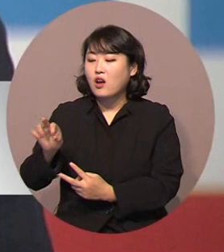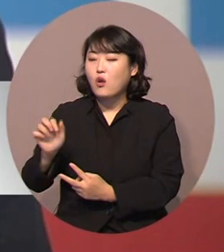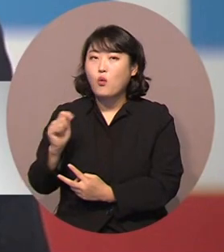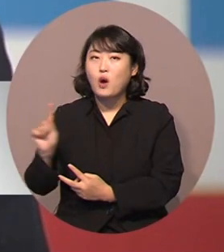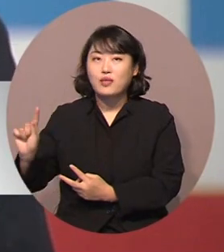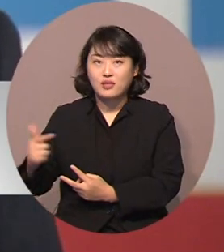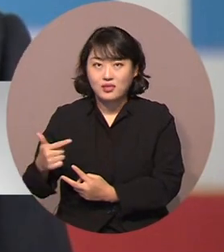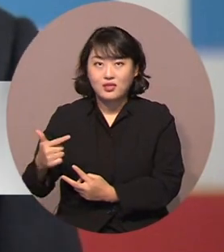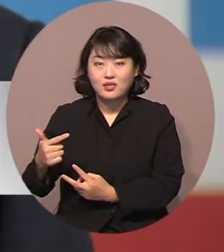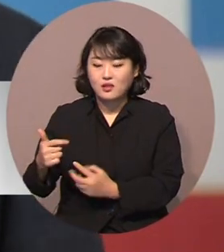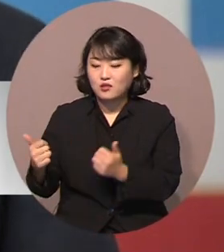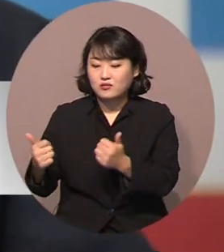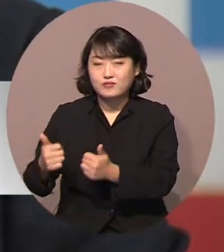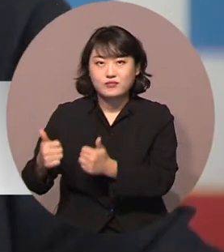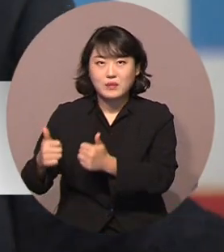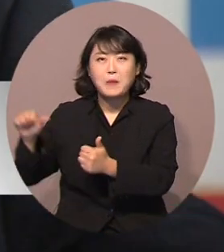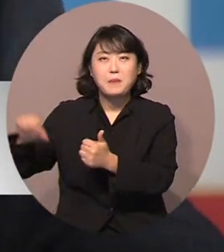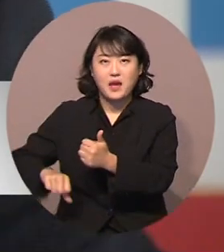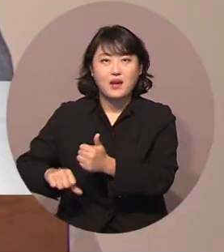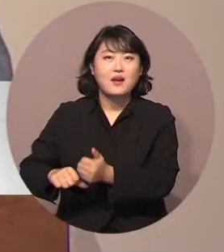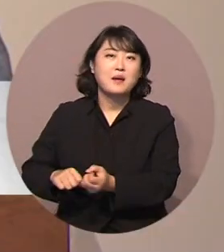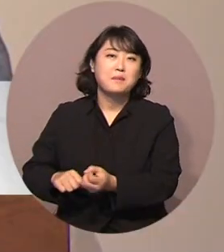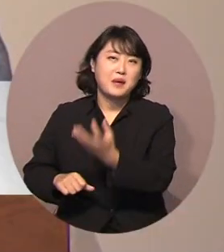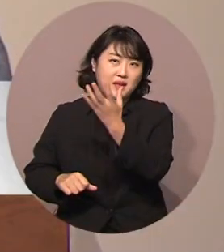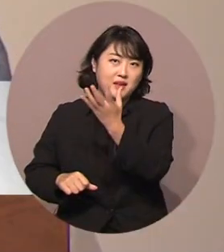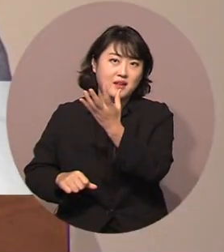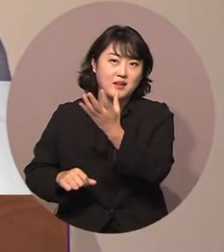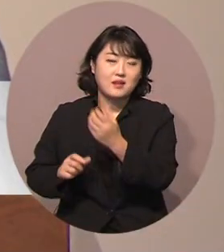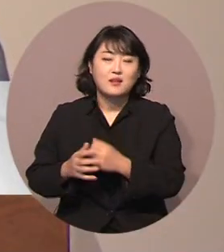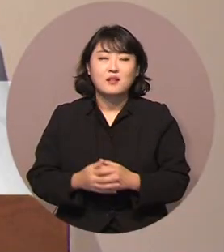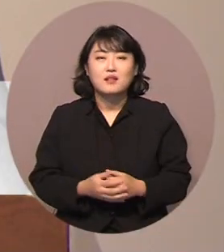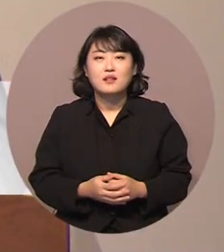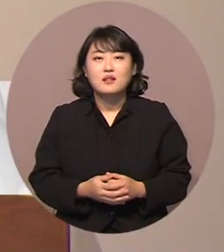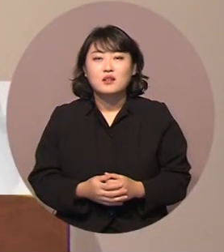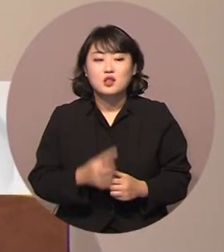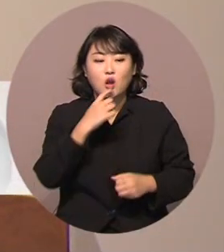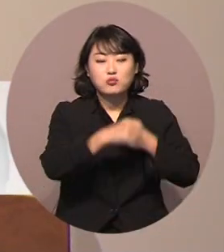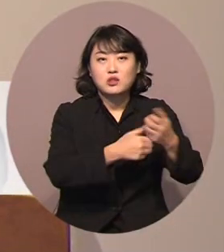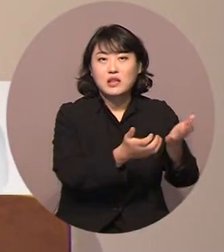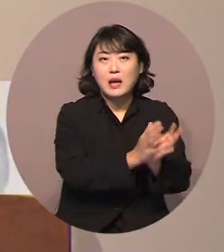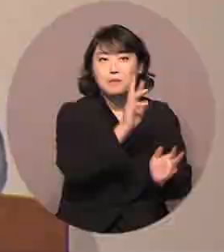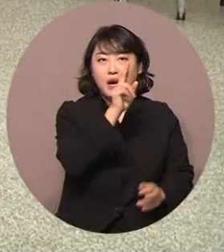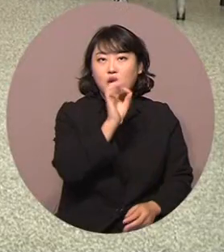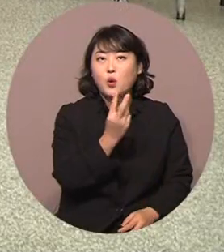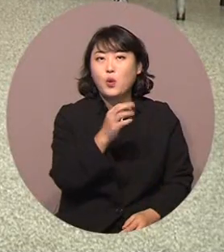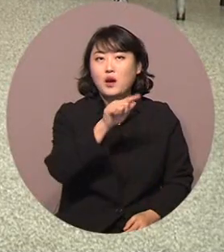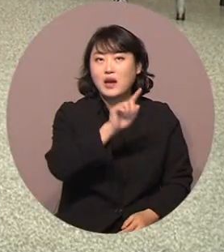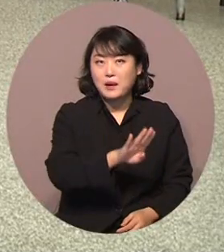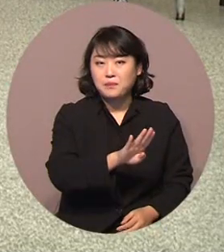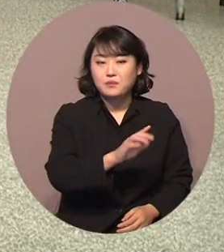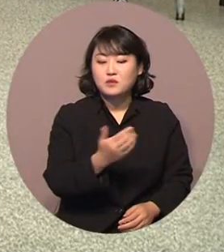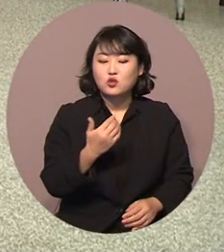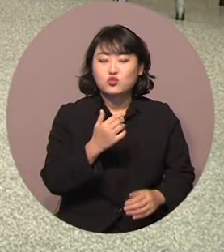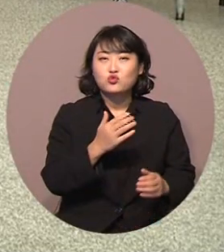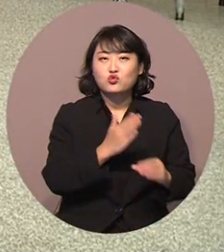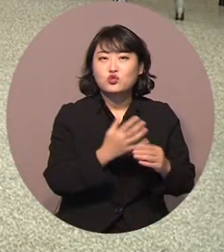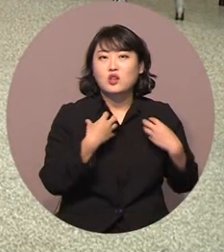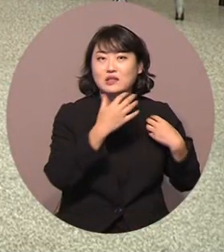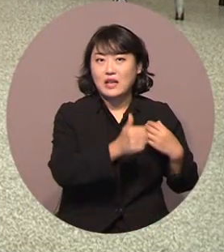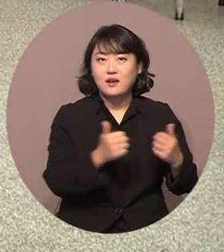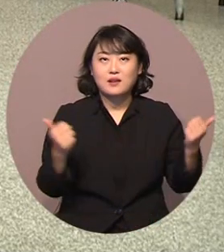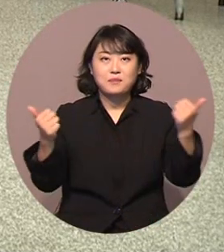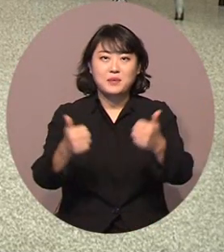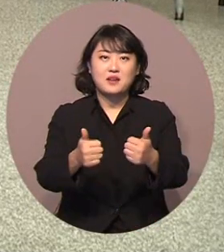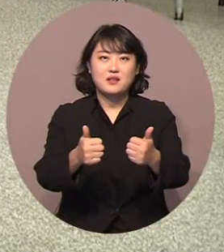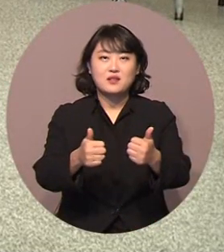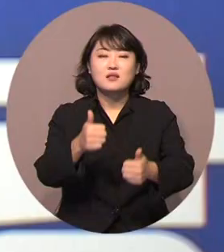지방시대 연구소 이사장을 꺾고 공천을 확정지으면서 더불어민주당 박용갑 전 중구청장과 본선